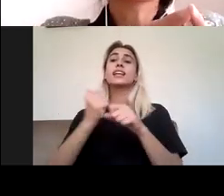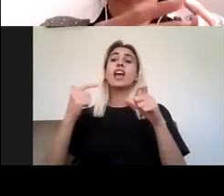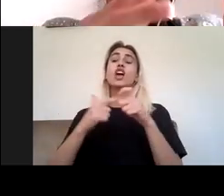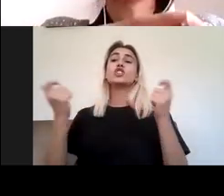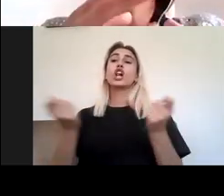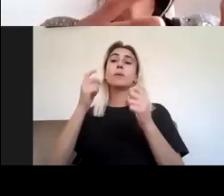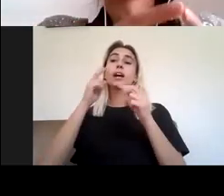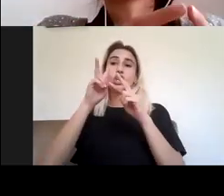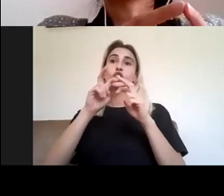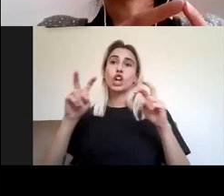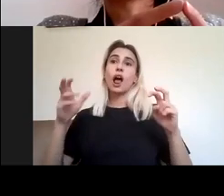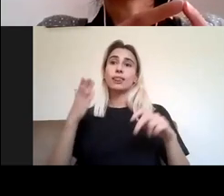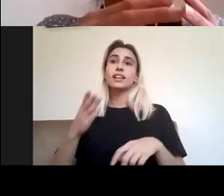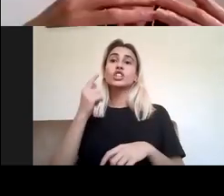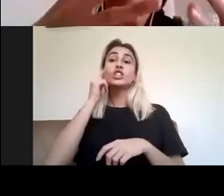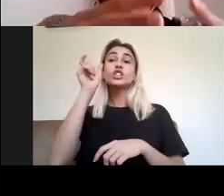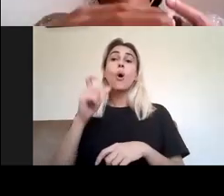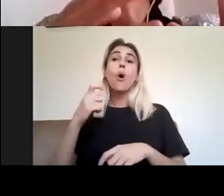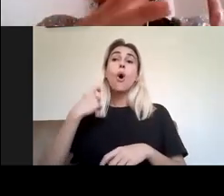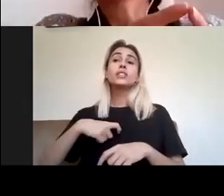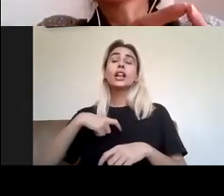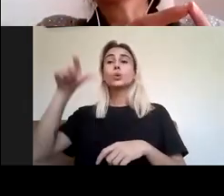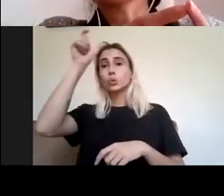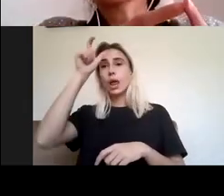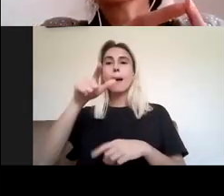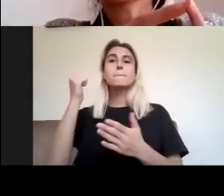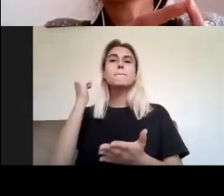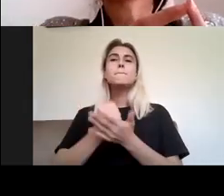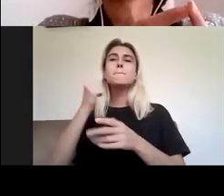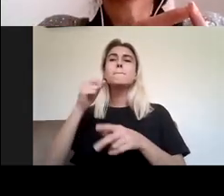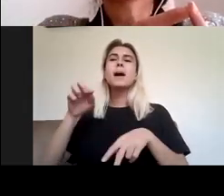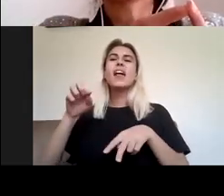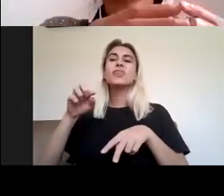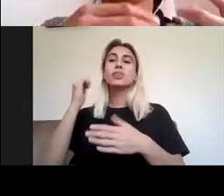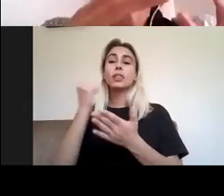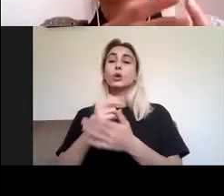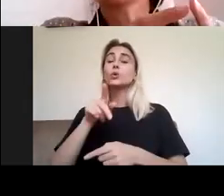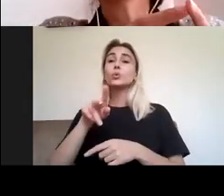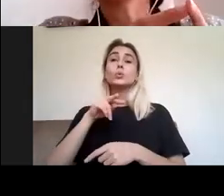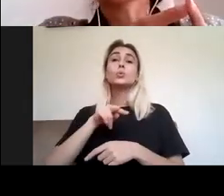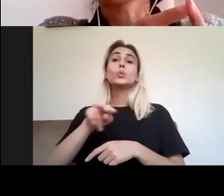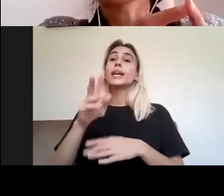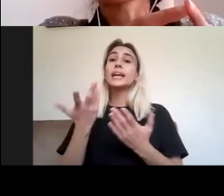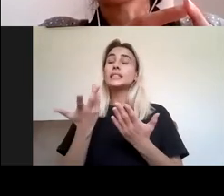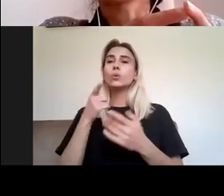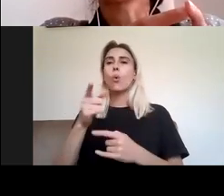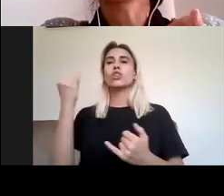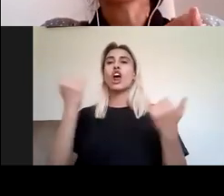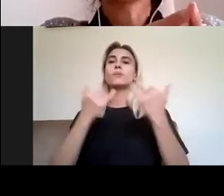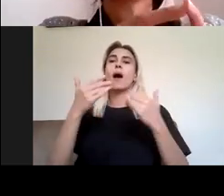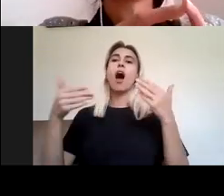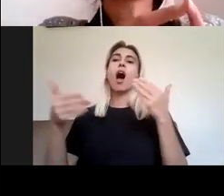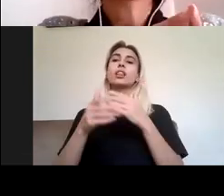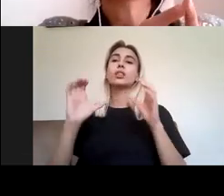Çünkü burada kişilerin ve özellikle işte Türkiye'de patentlerle ilgili süreçlerin nasıl yürüyeceğine ilişkin tartışmalar da yine alt çalışma gruplarında